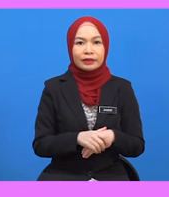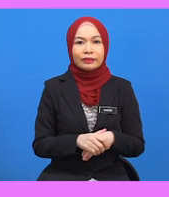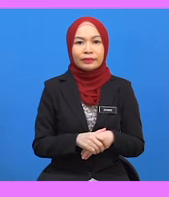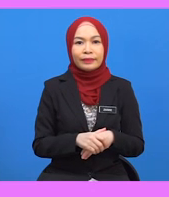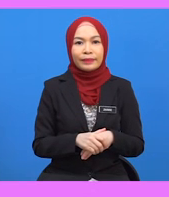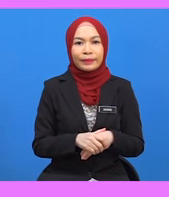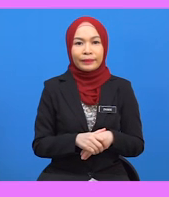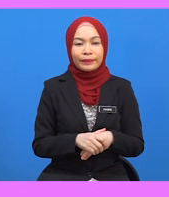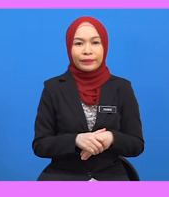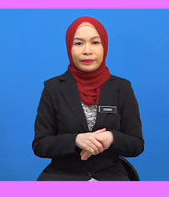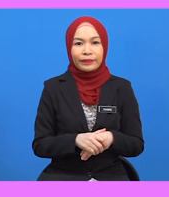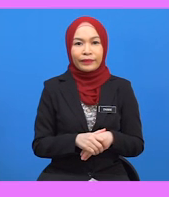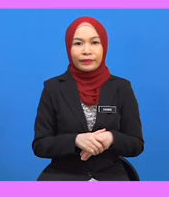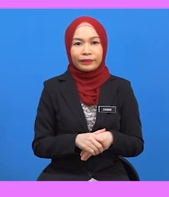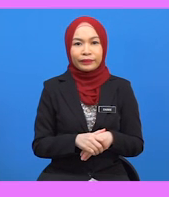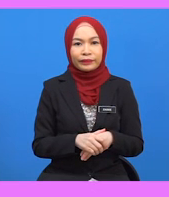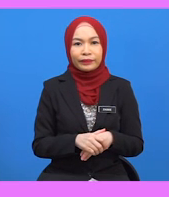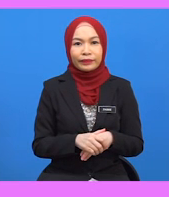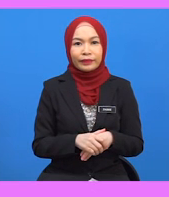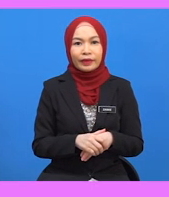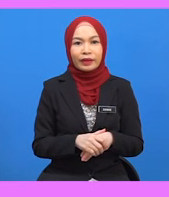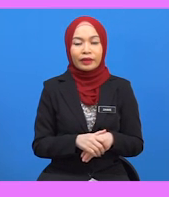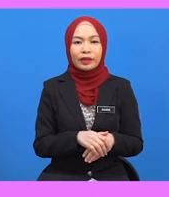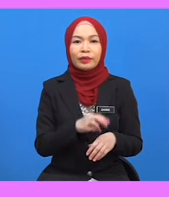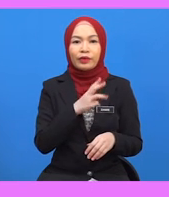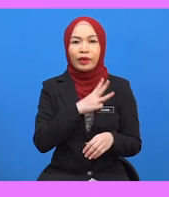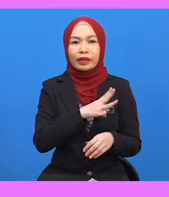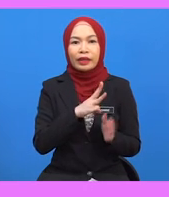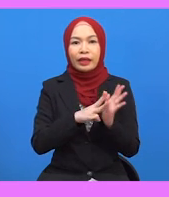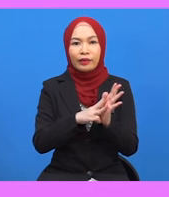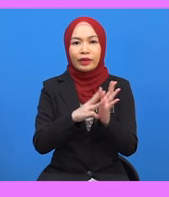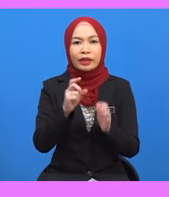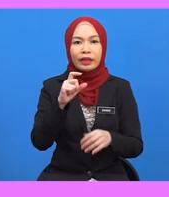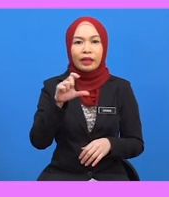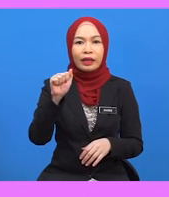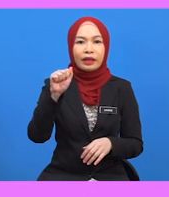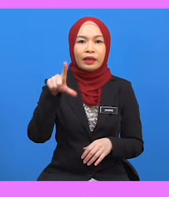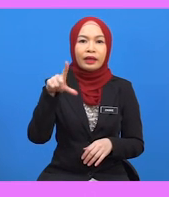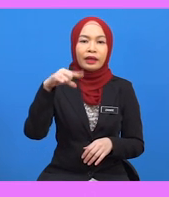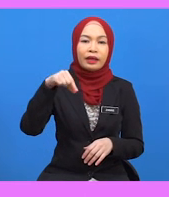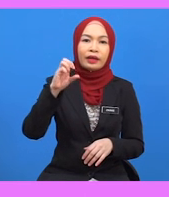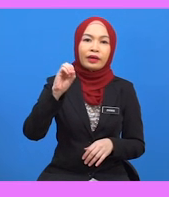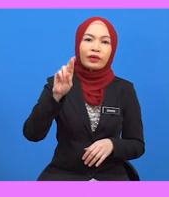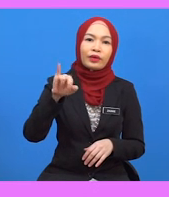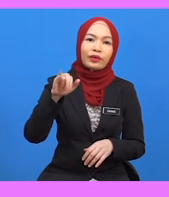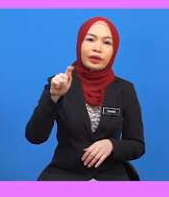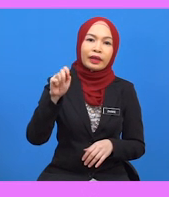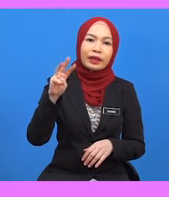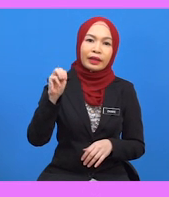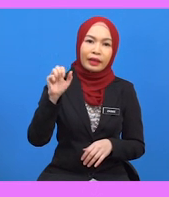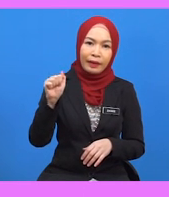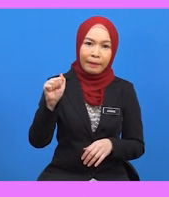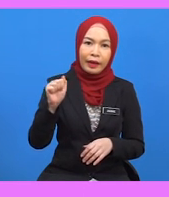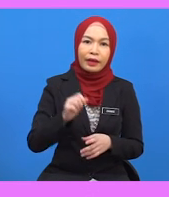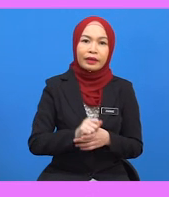perwakilan algoritma. Pertama, sudokod. Sudokod ialah perwakilan algoritma dalam bahasa